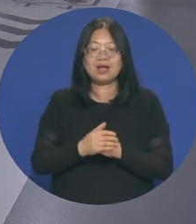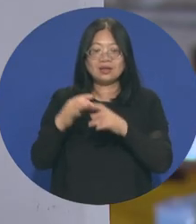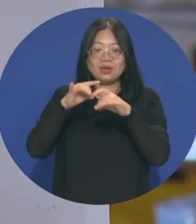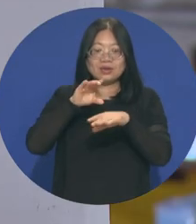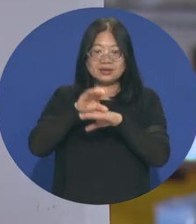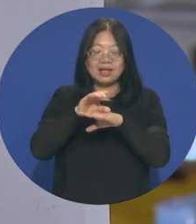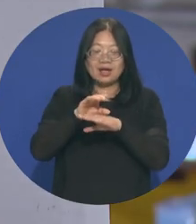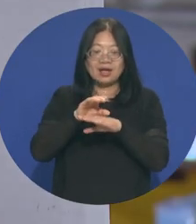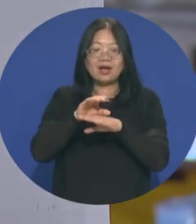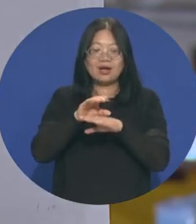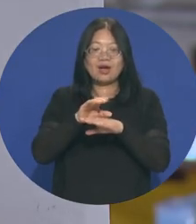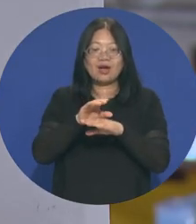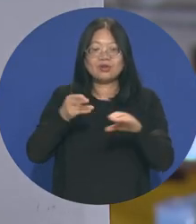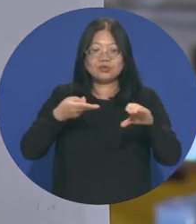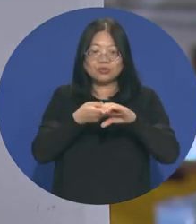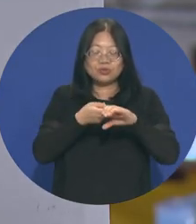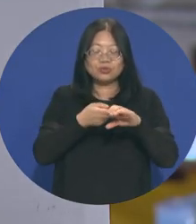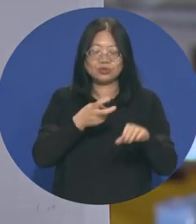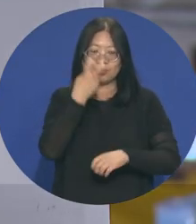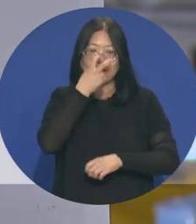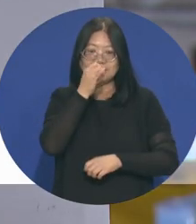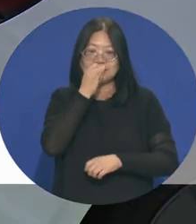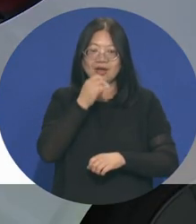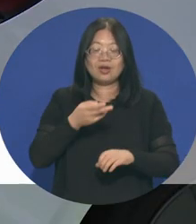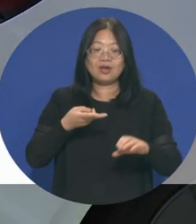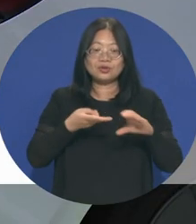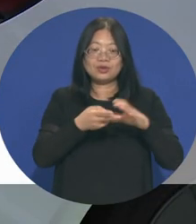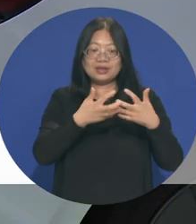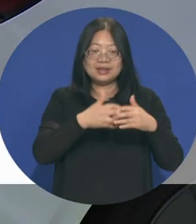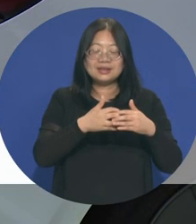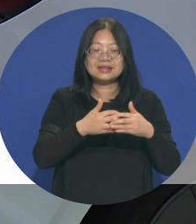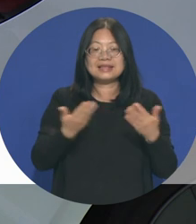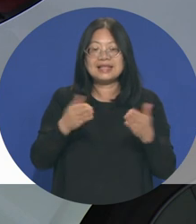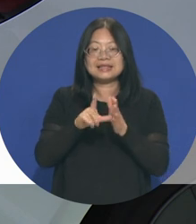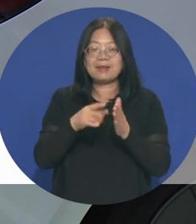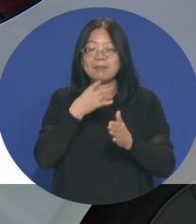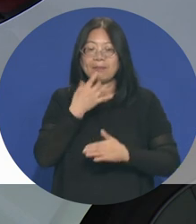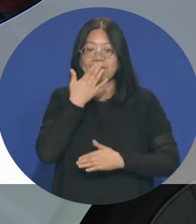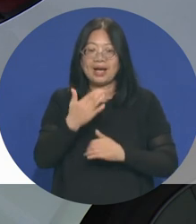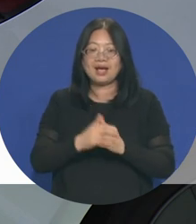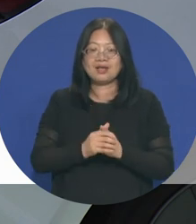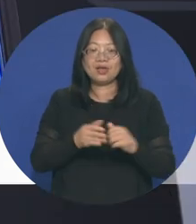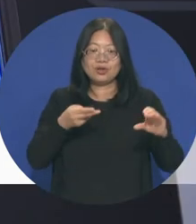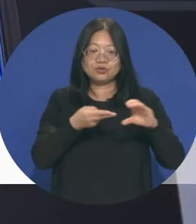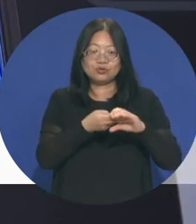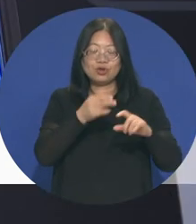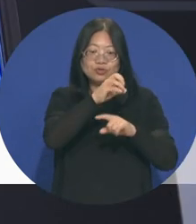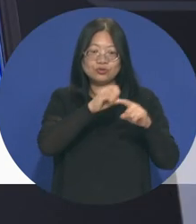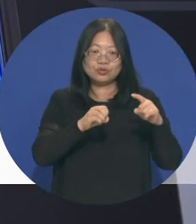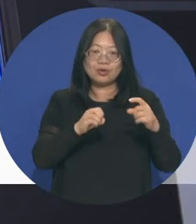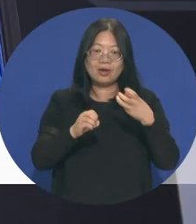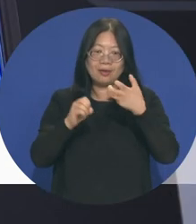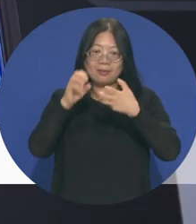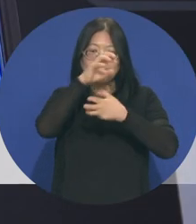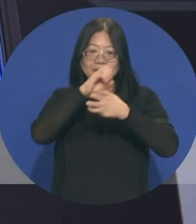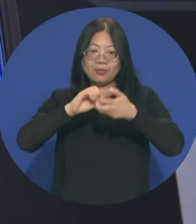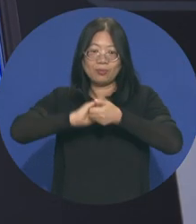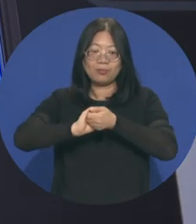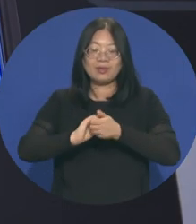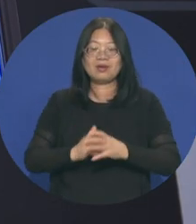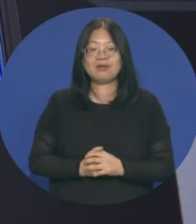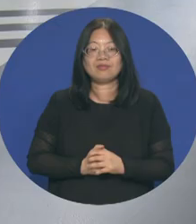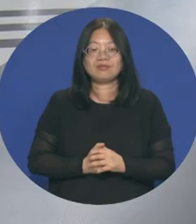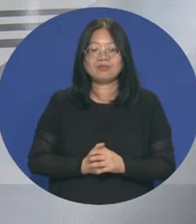별도로 전기차 충전도 철저히 관리합니다. 충전기는 근무 시간에만 운영하고 충전률도 80%로